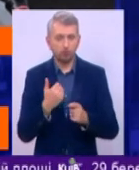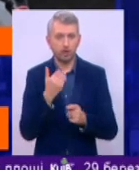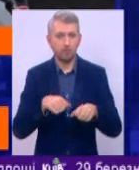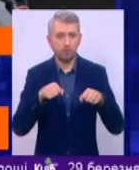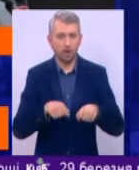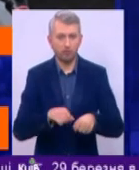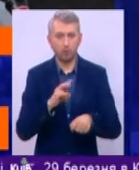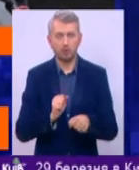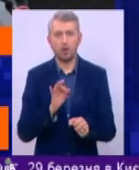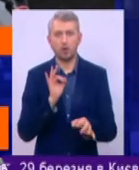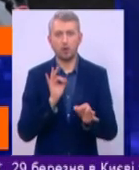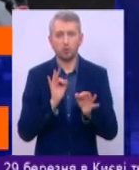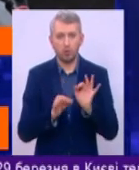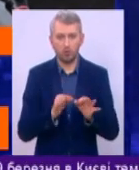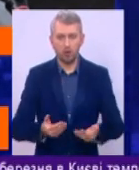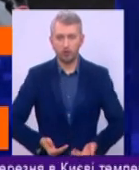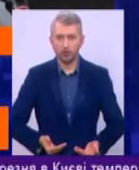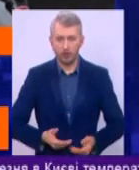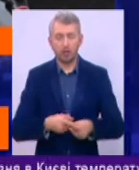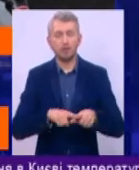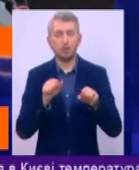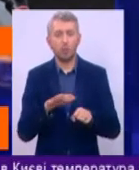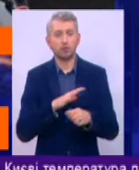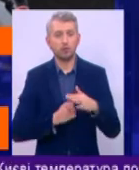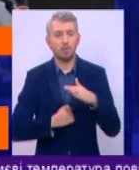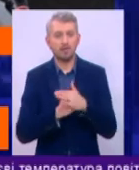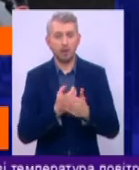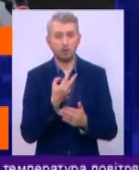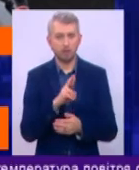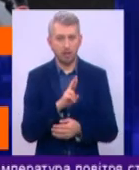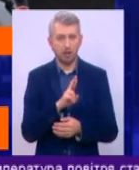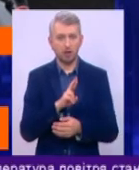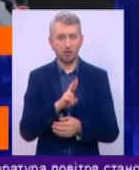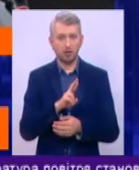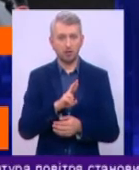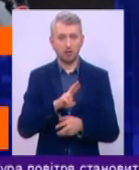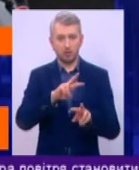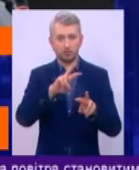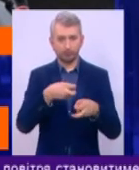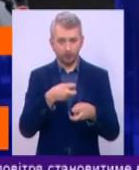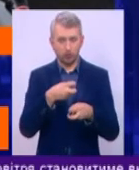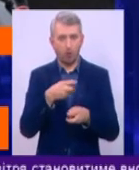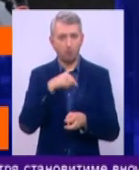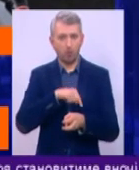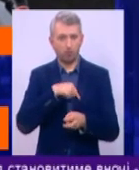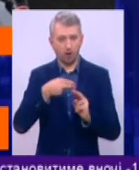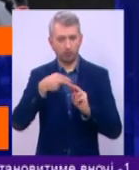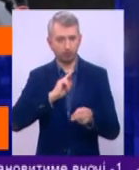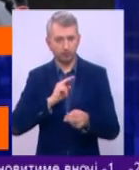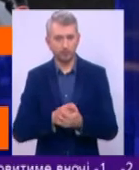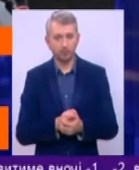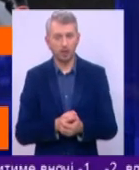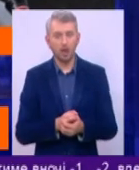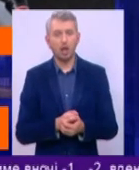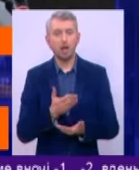на нормальне життя. І це може бути підставою для стягнення шкоди моральної вже. З неї, до речі,